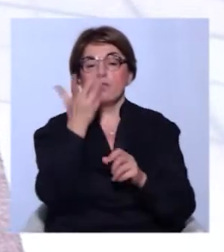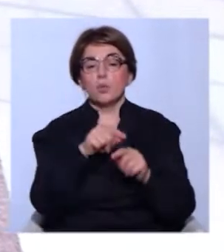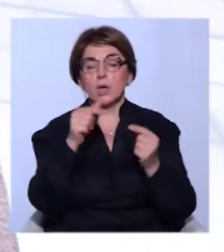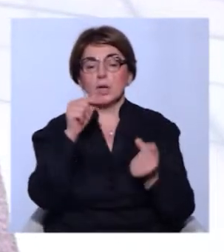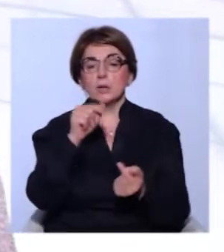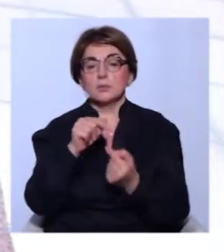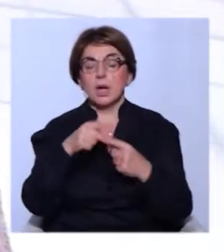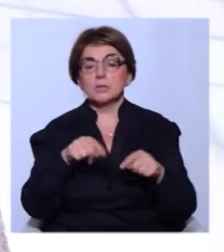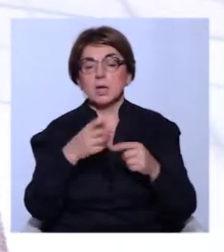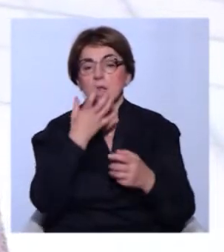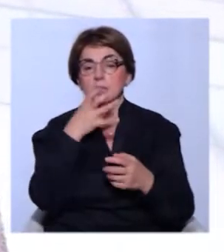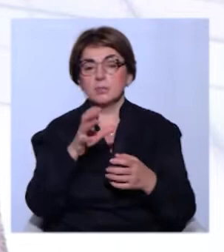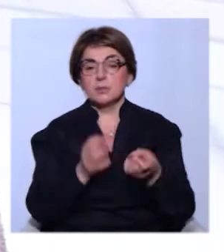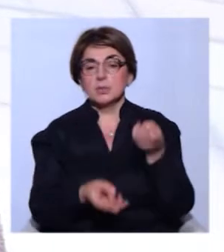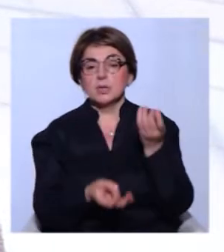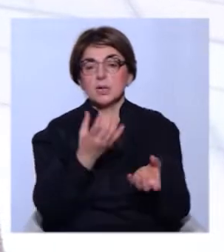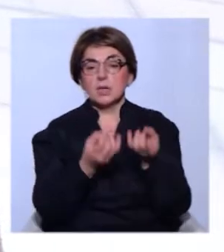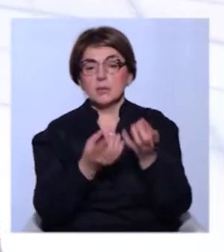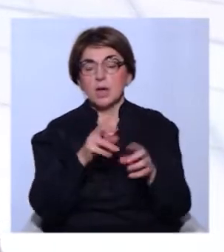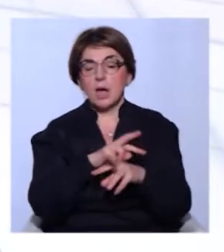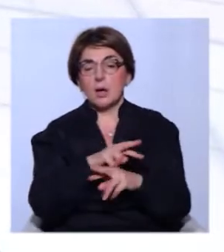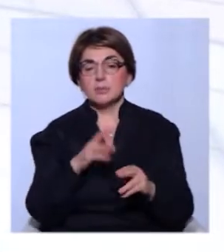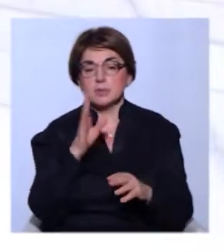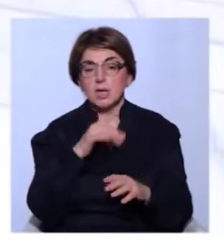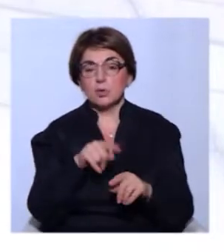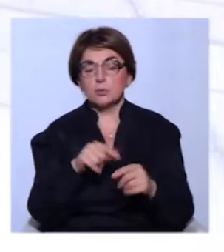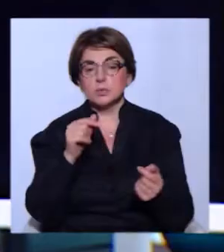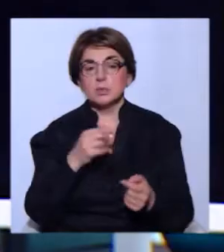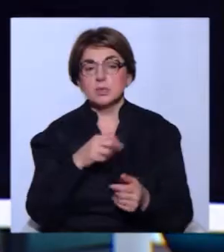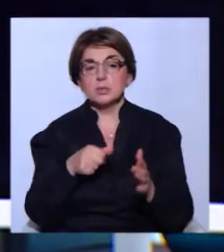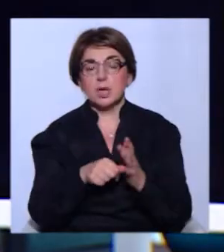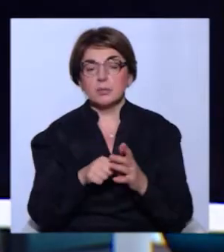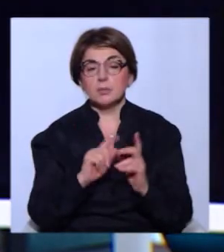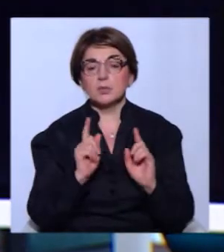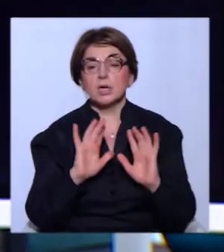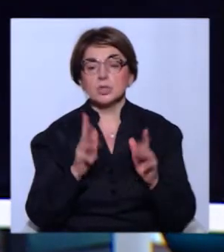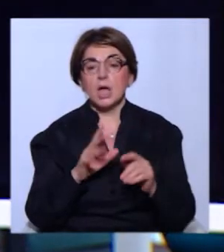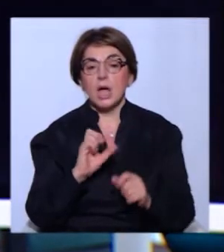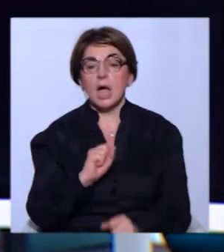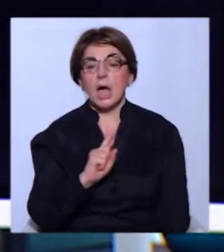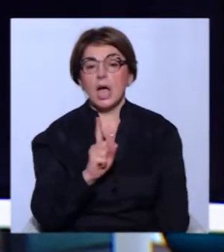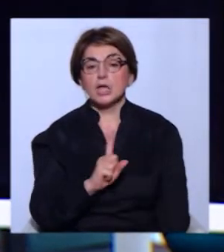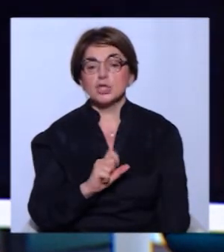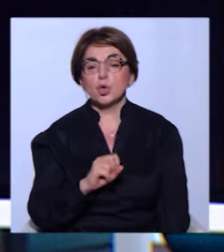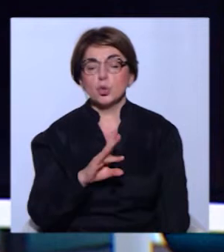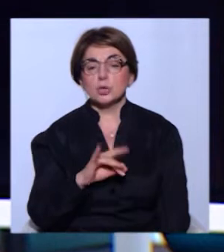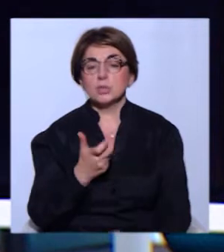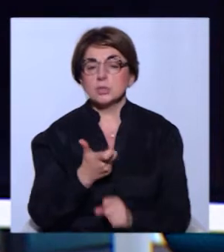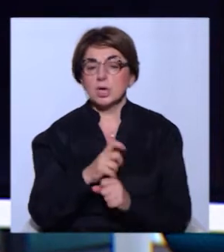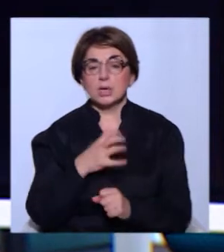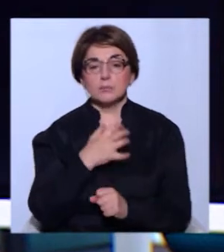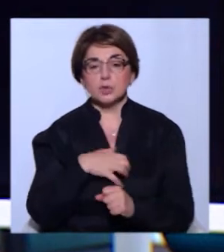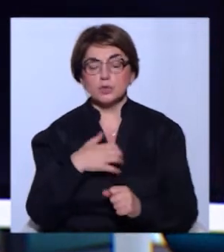ან თერმოგეზული წყლების საშუალებით, წყაროების საშუალებით. ეხლა რაც შეეხება აზოტს, აზოტი ასევე